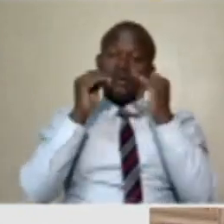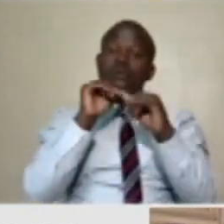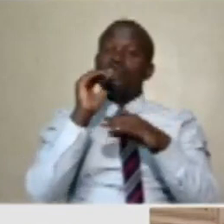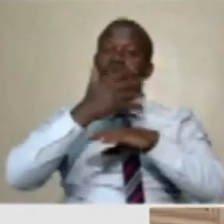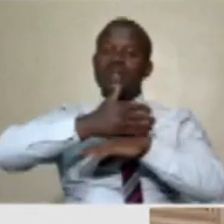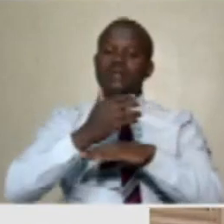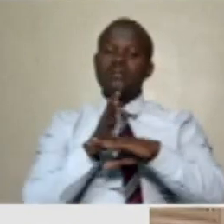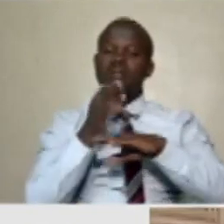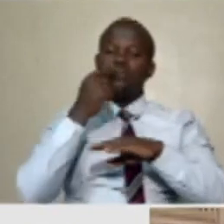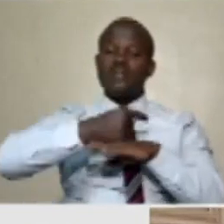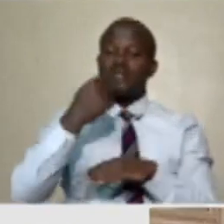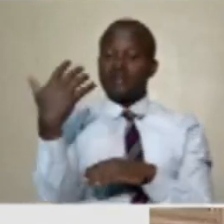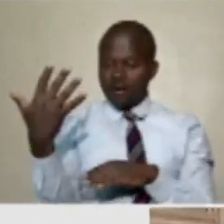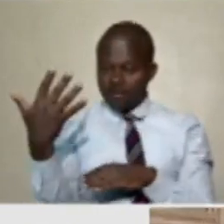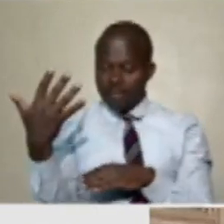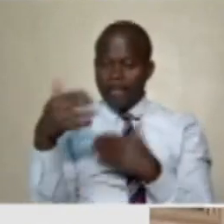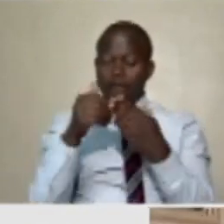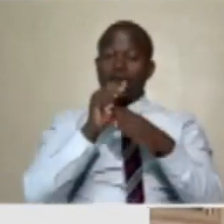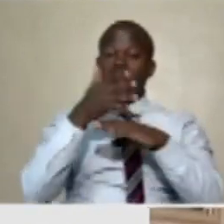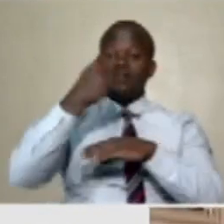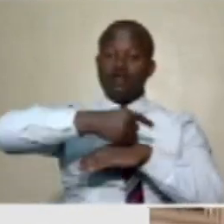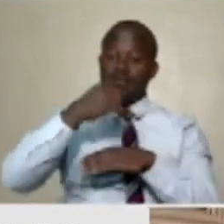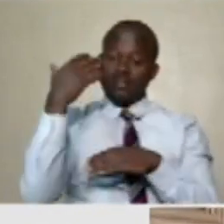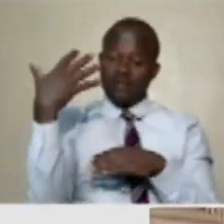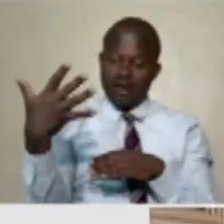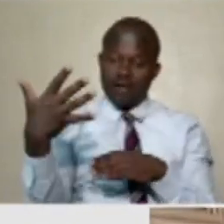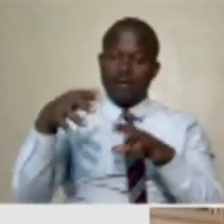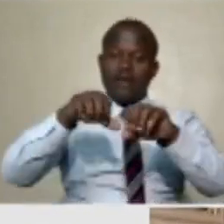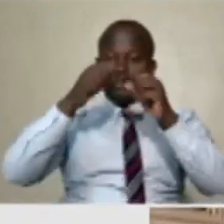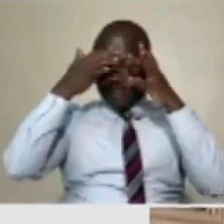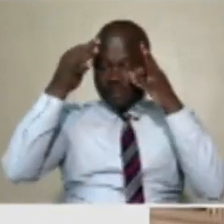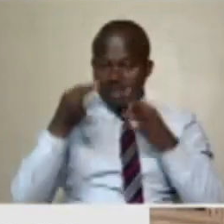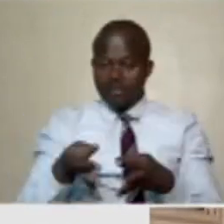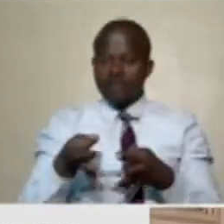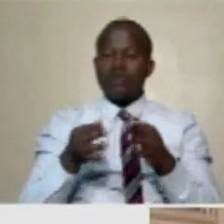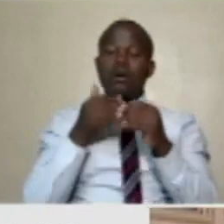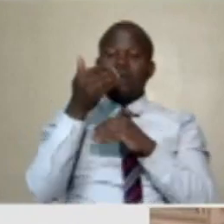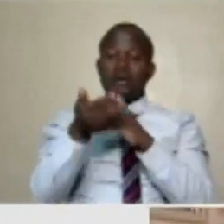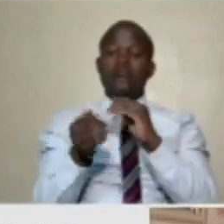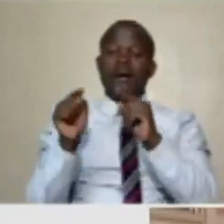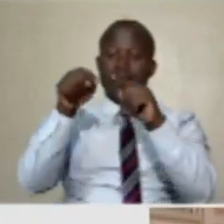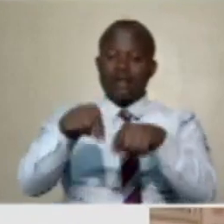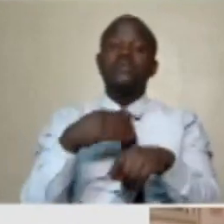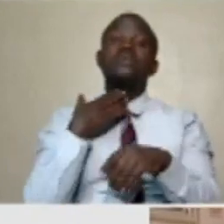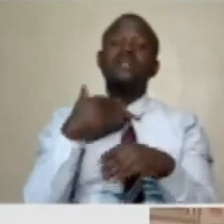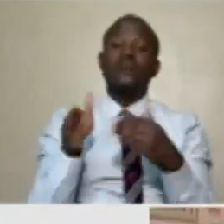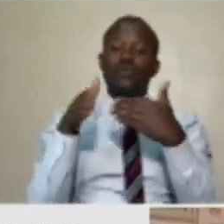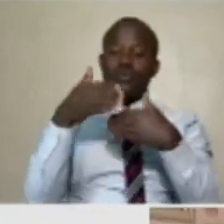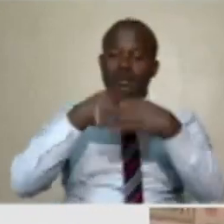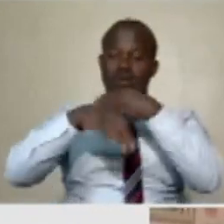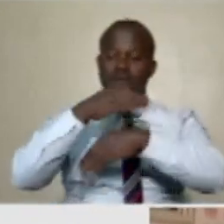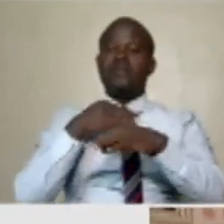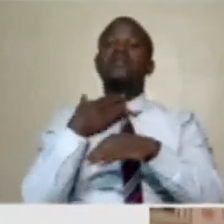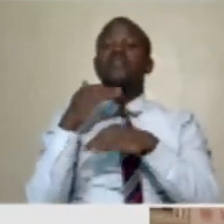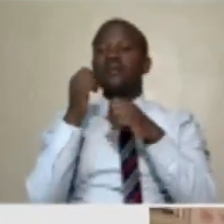nturenze iminsi 5. Waburengeje iyo iminsi 5 bakafata ibyemezo ugasanga ngabo baraje bashaka kugufungira uruganda